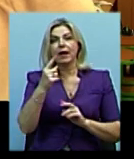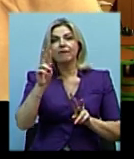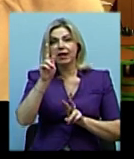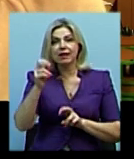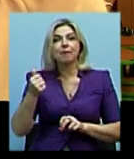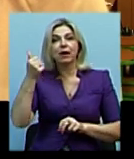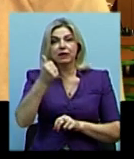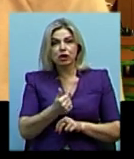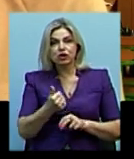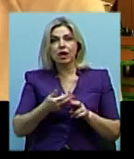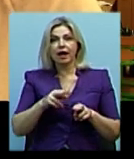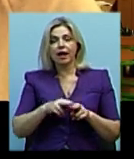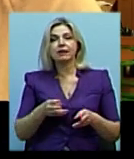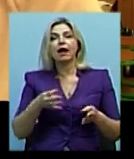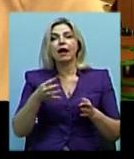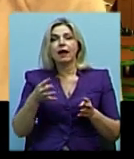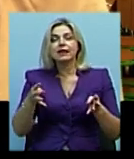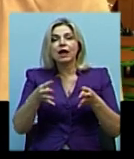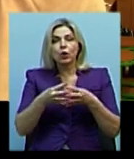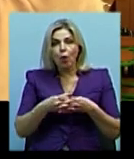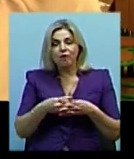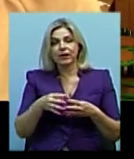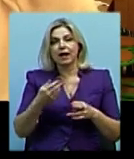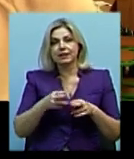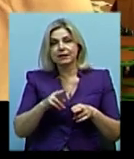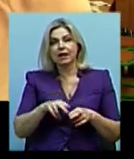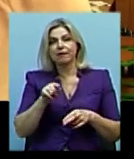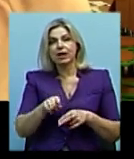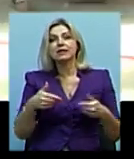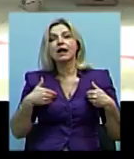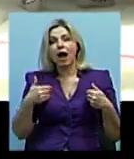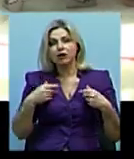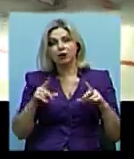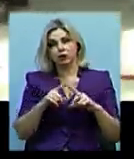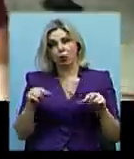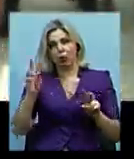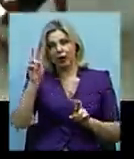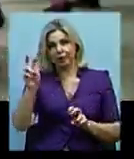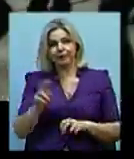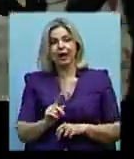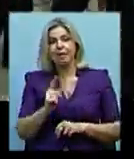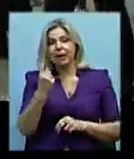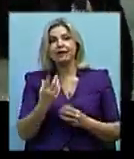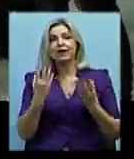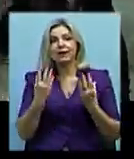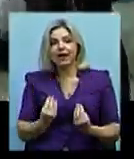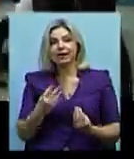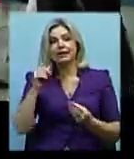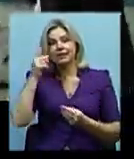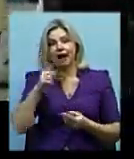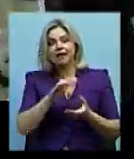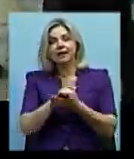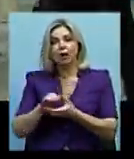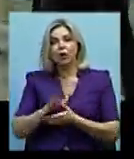тижня, інтегрованого тижня, тематичного тижня – «Здравствуй, школа». Першачки в свій перший день знайомились